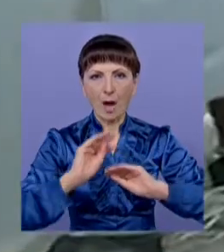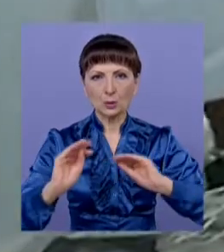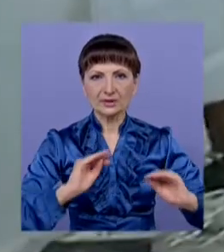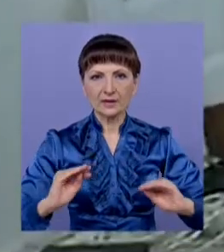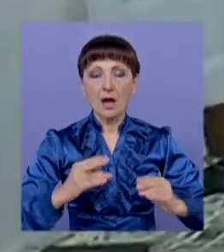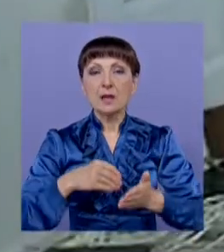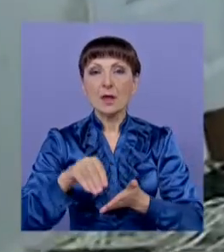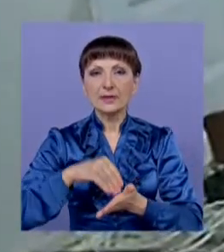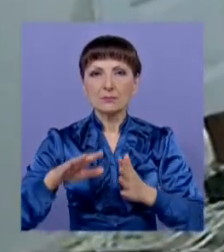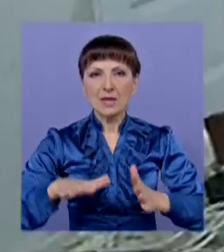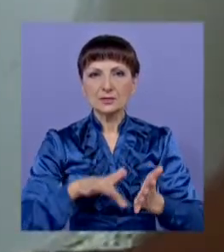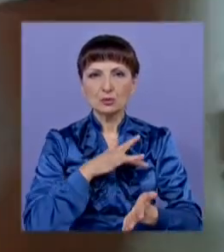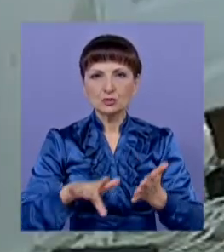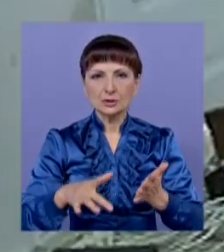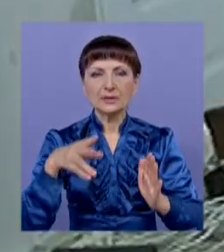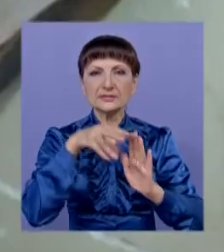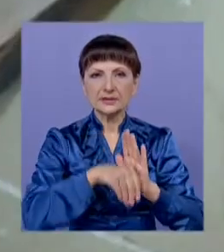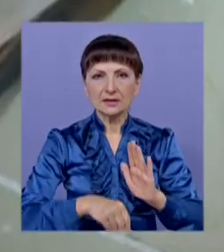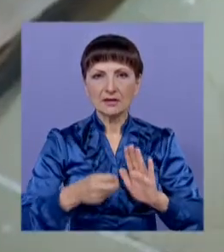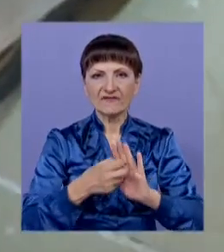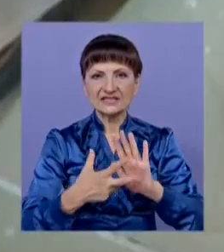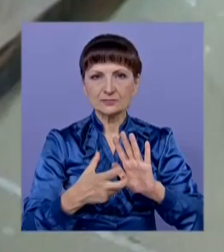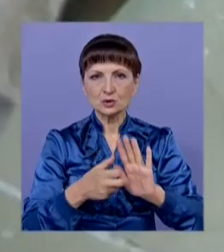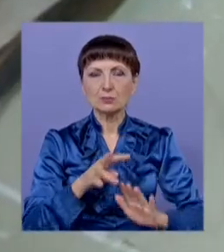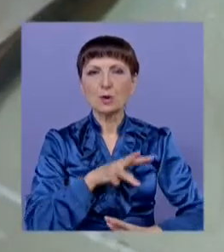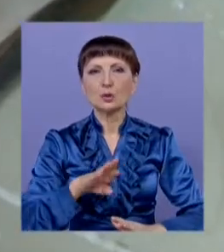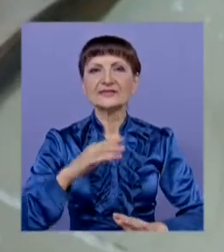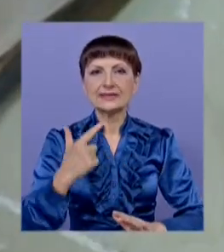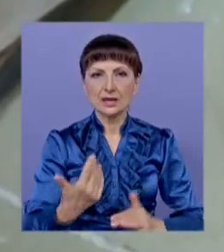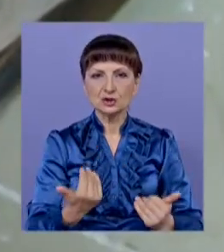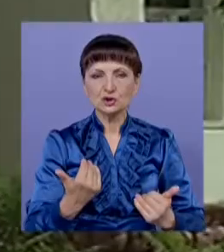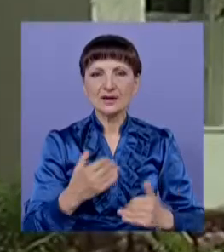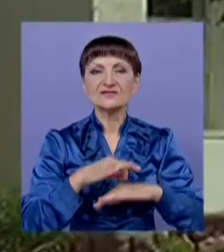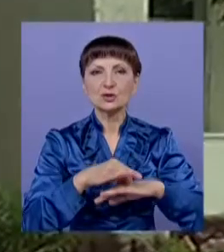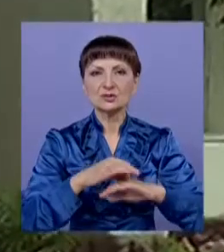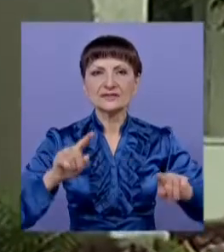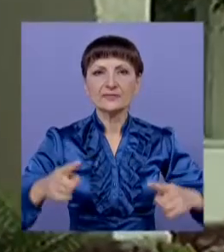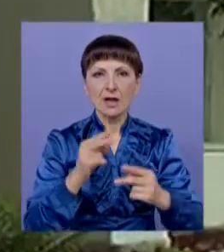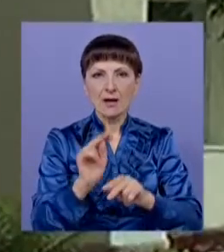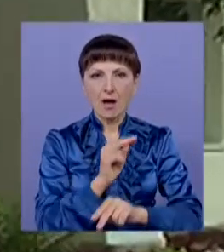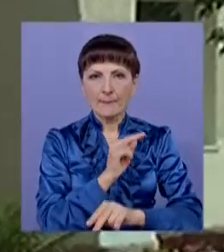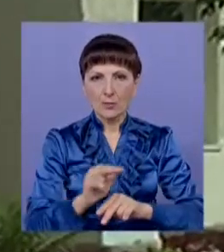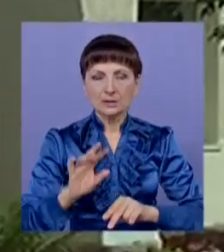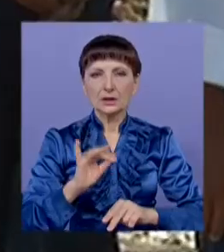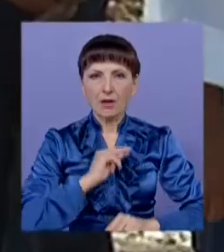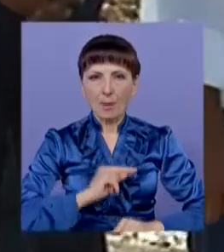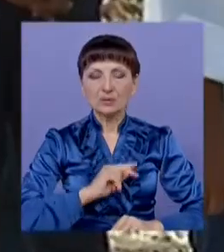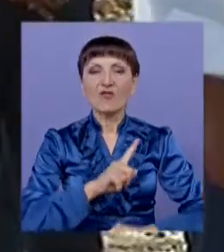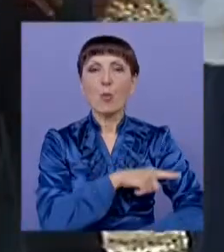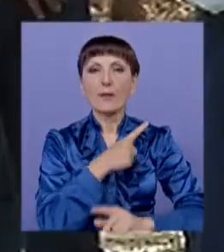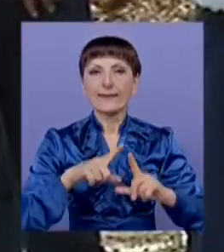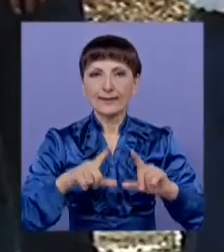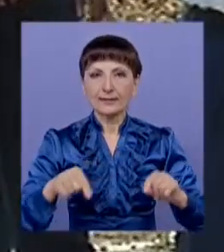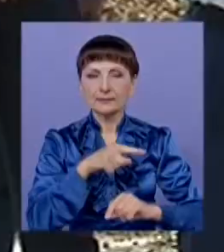их приобретение в местном бюджете предусмотрели 800 миллионов тенге. Сейчас ведутся восстановительные работы и в поликлинике, где